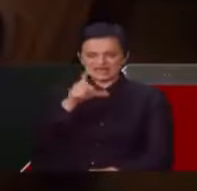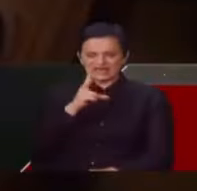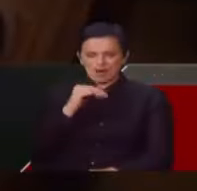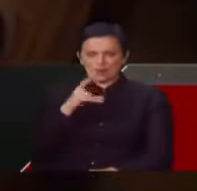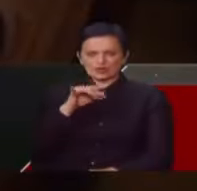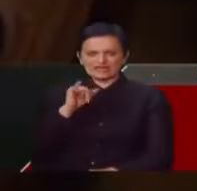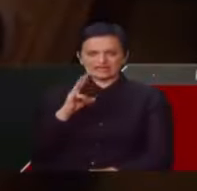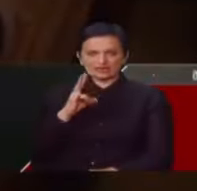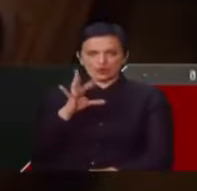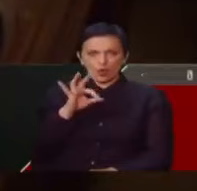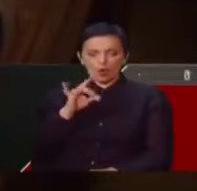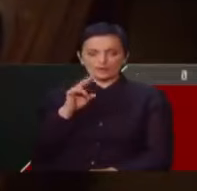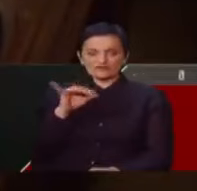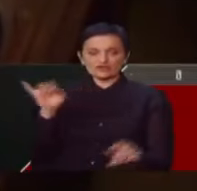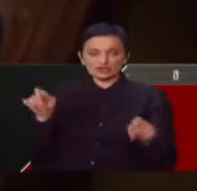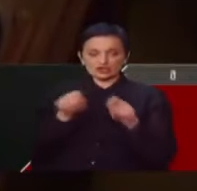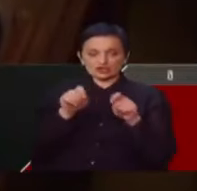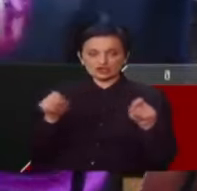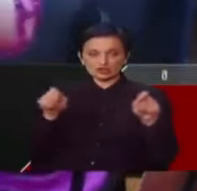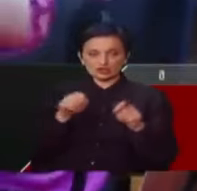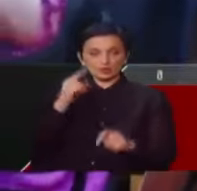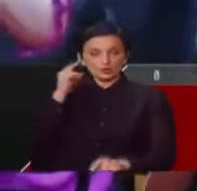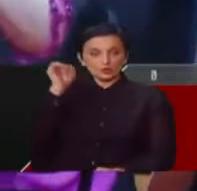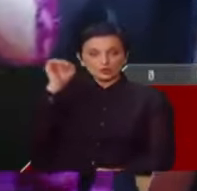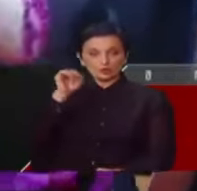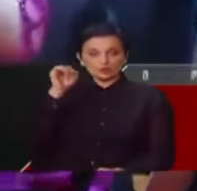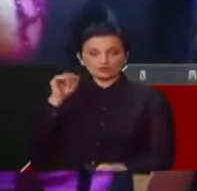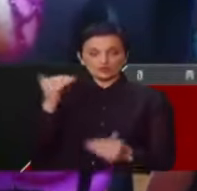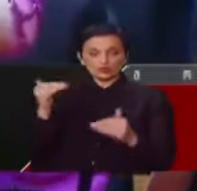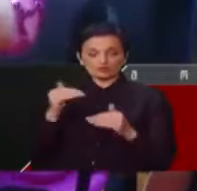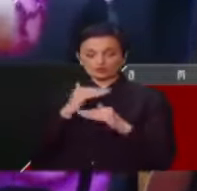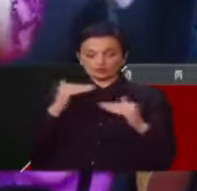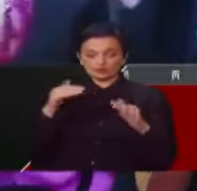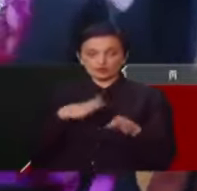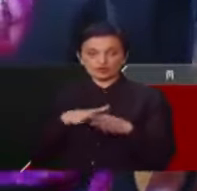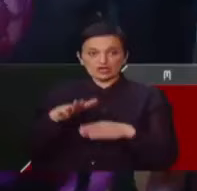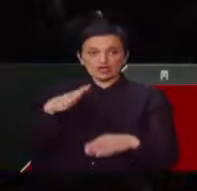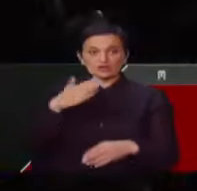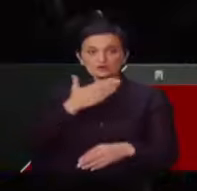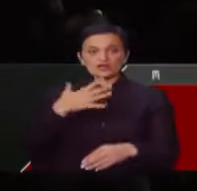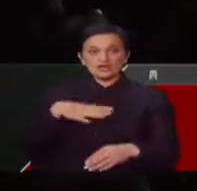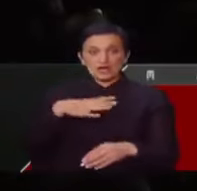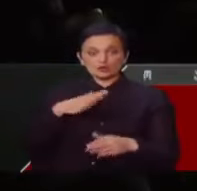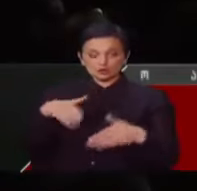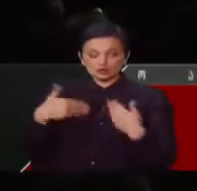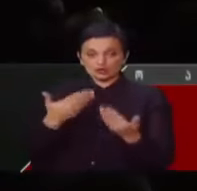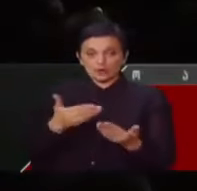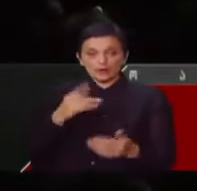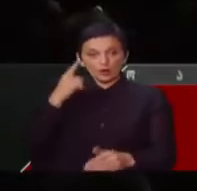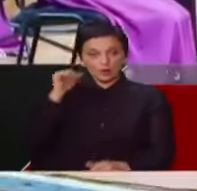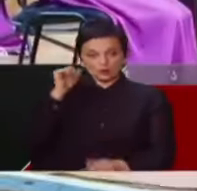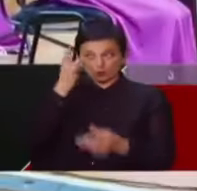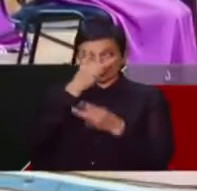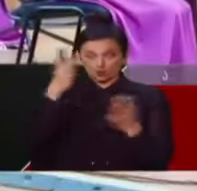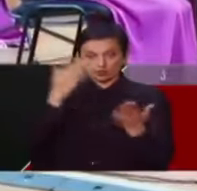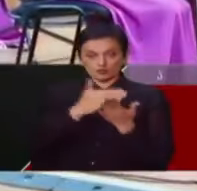კამოლიდინ ორინბოევის დირიჟორობით უზბეკური ნაწარმოებები შეასრულა და მსმენელს ქართული კომპოზიციებით შესთავაზა. უზბეკური კულტურის